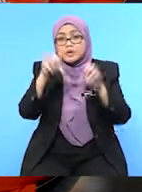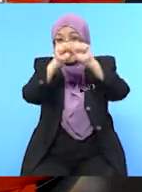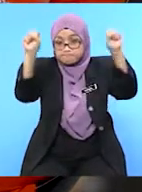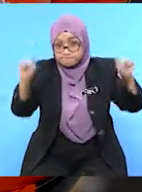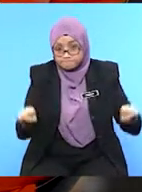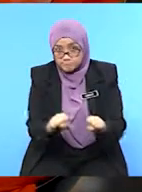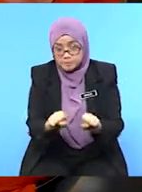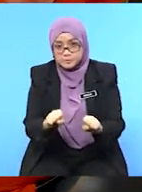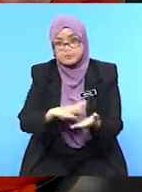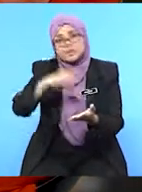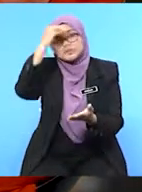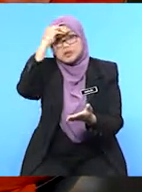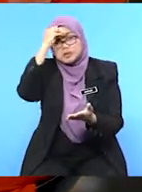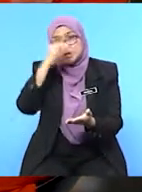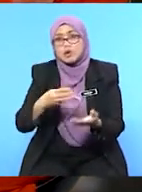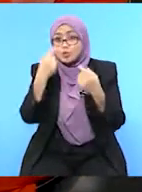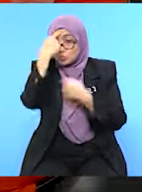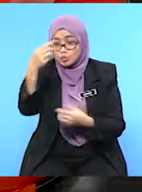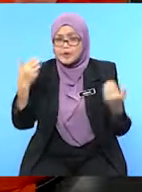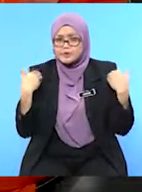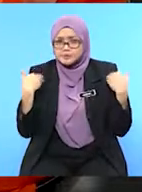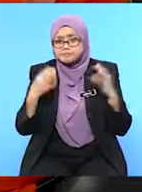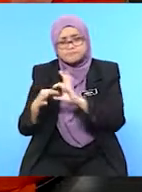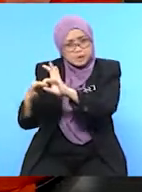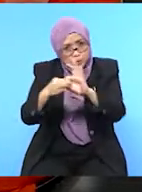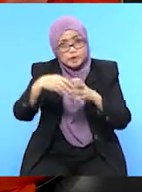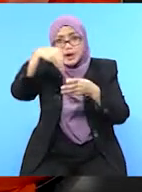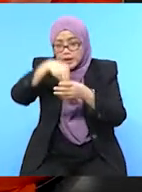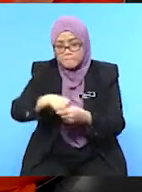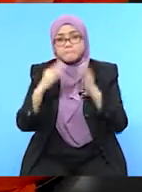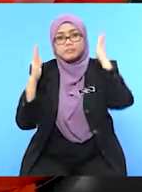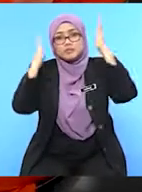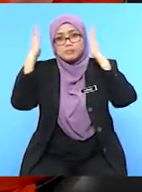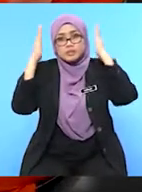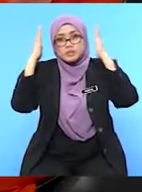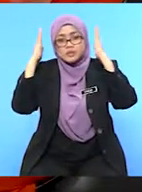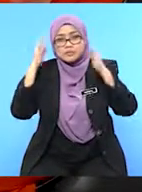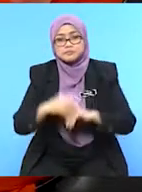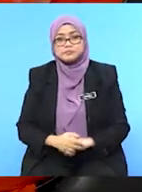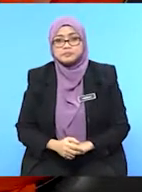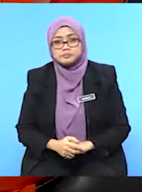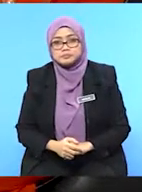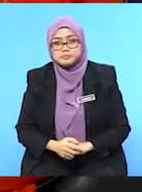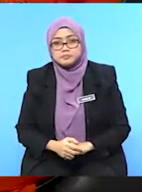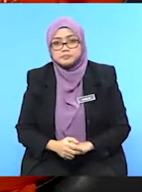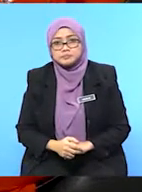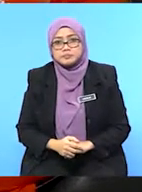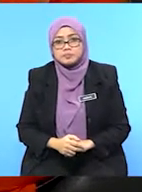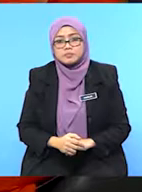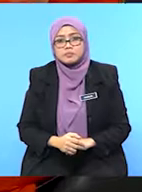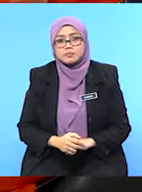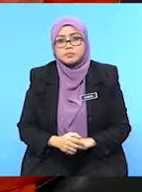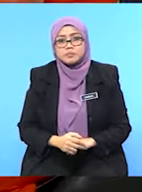bagi mewujudkan perpaduan negara aset terusnya pendedahan kepada materi pelajaran yang boleh memupuk perpaduan